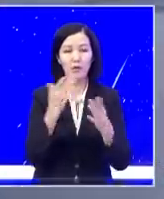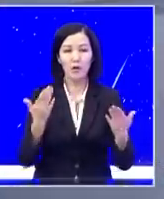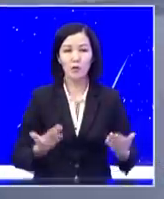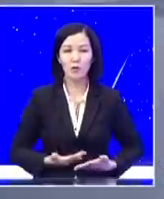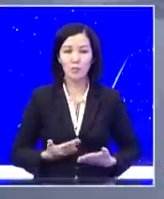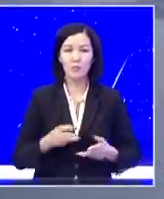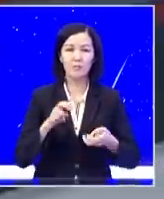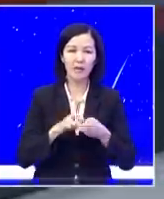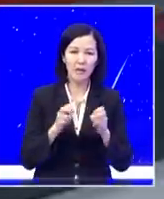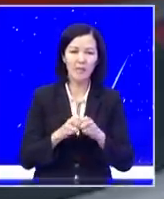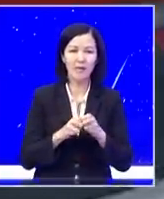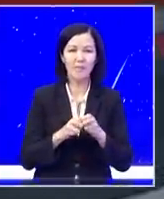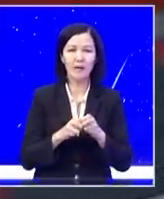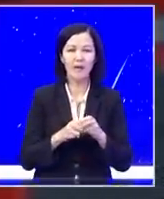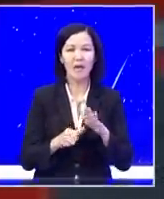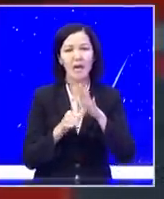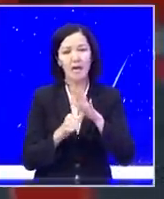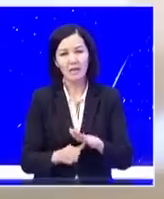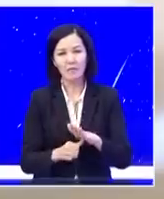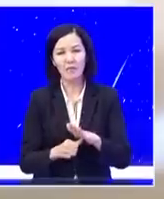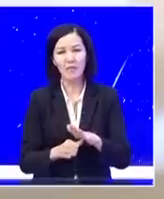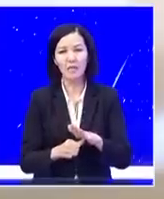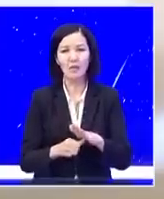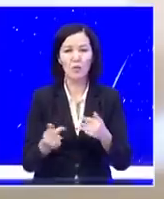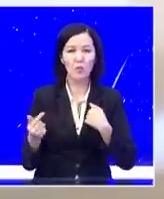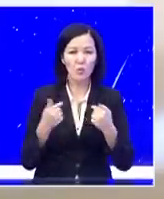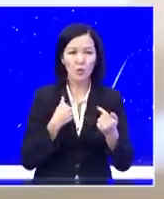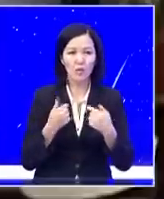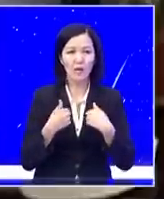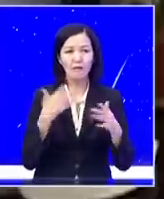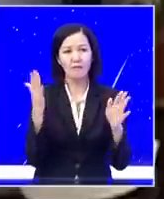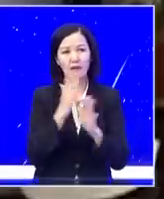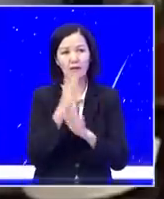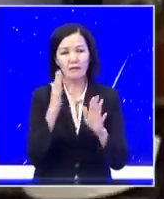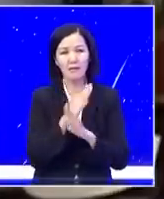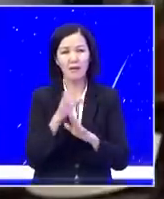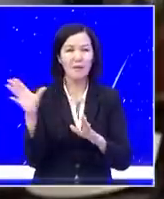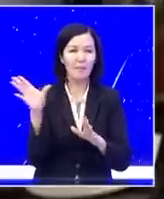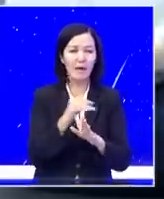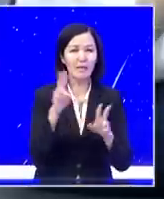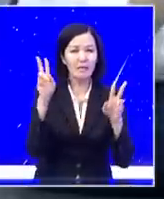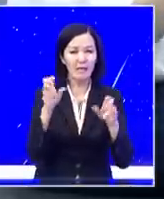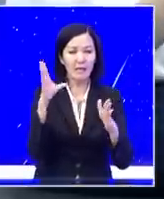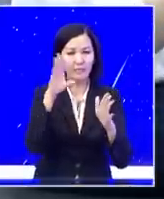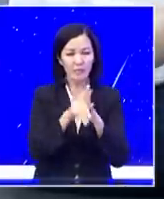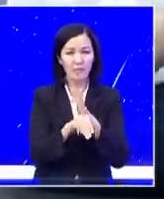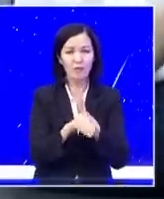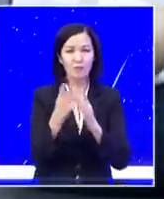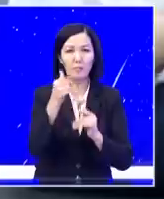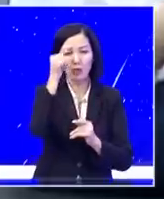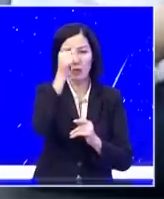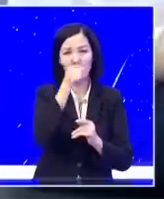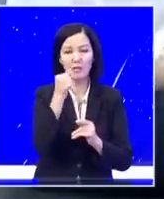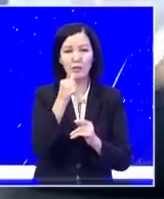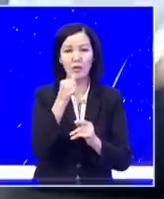тауқыметі, таршылық, әлімжеттік, қорлық. Бұл тізімге тағдыр тәлкегін қостыңыз. Бесен Құранбек айтуға оңайды жүргізген 5 жылда